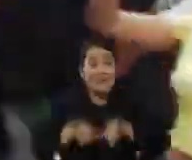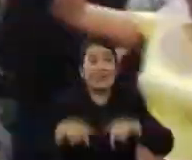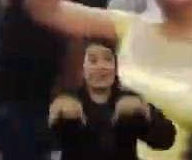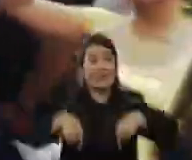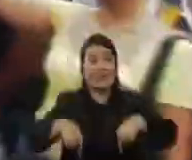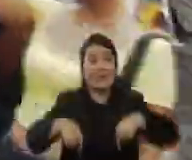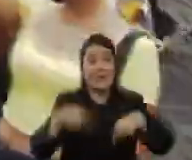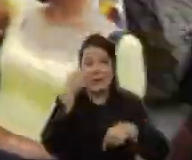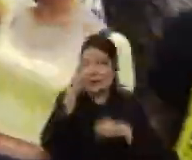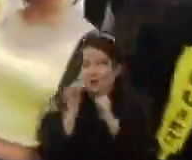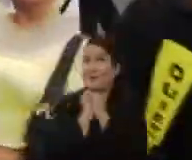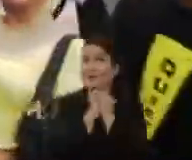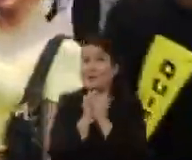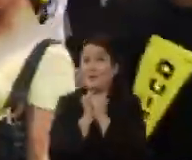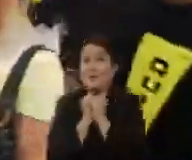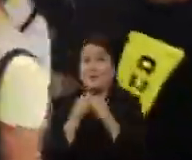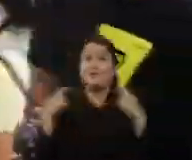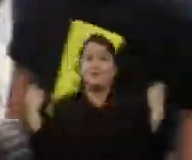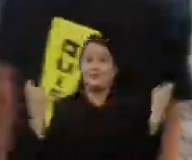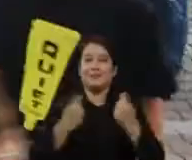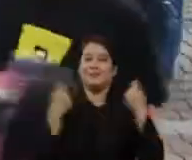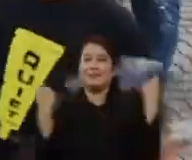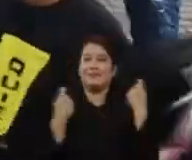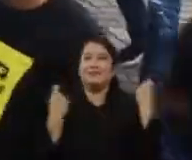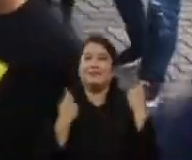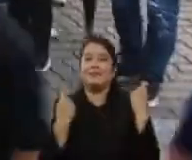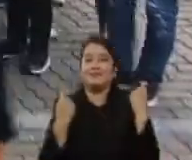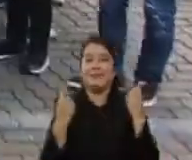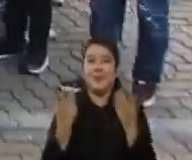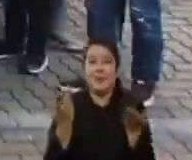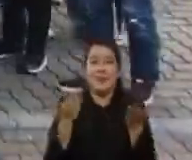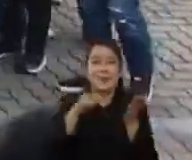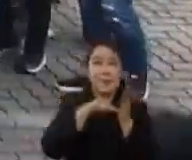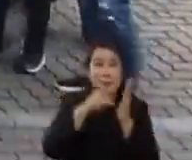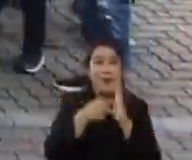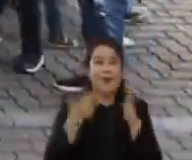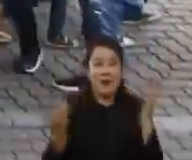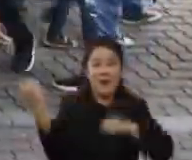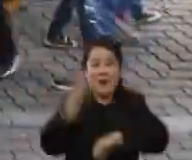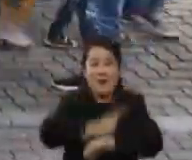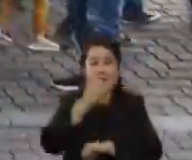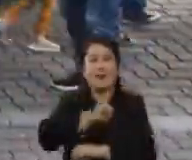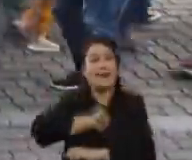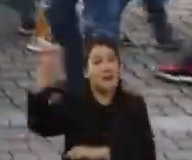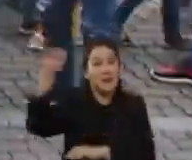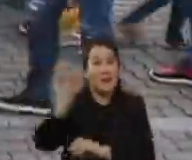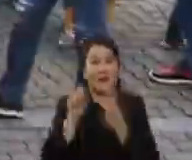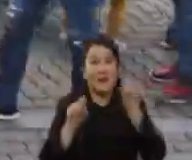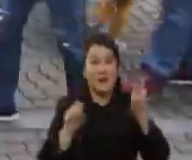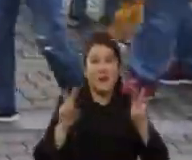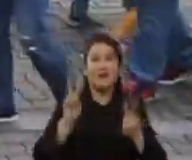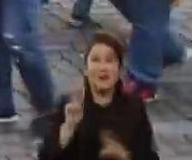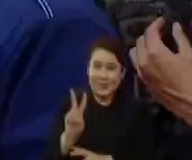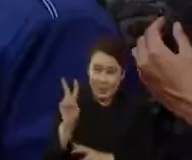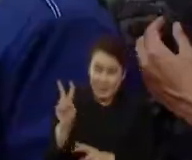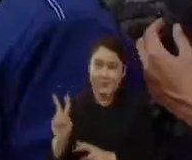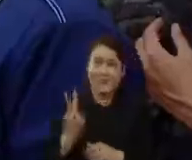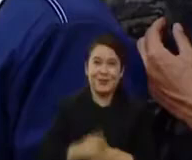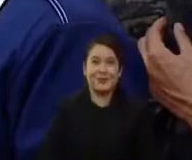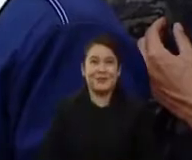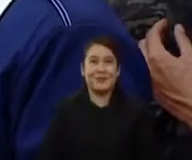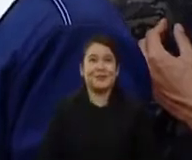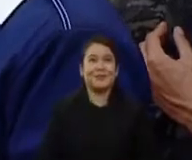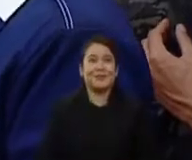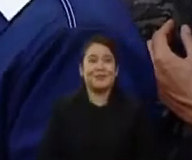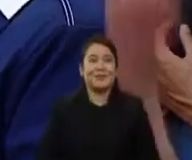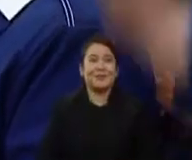ini untuk sama-sama menyambut sambutan yang begitu bermakna Hari Kebangsaan 2022.